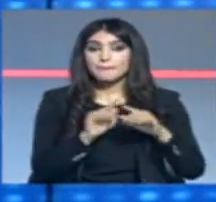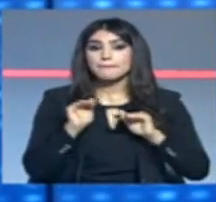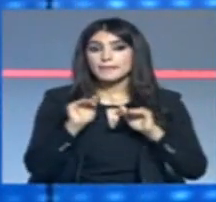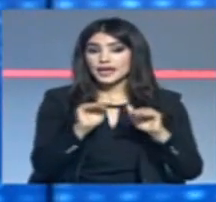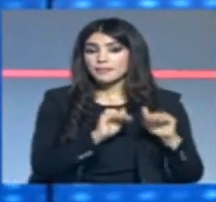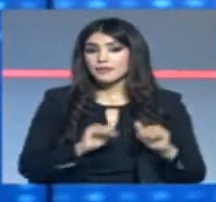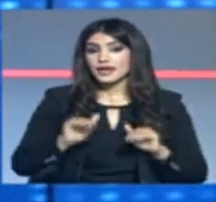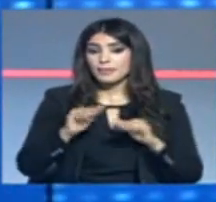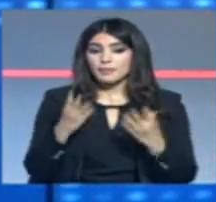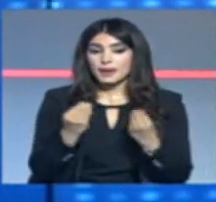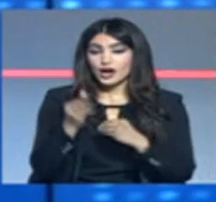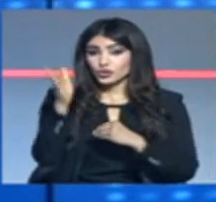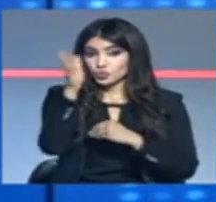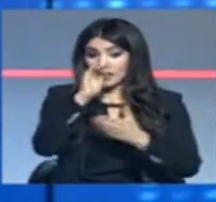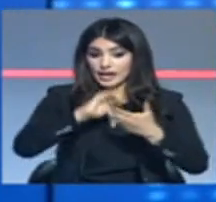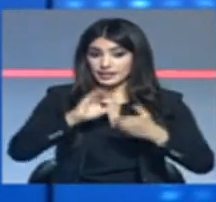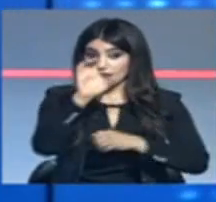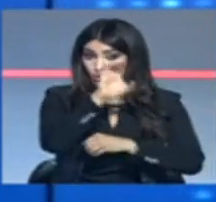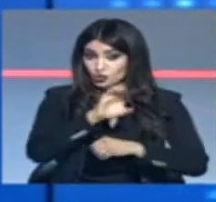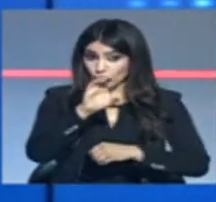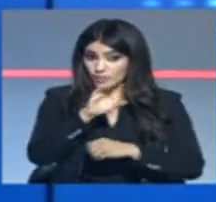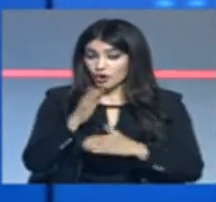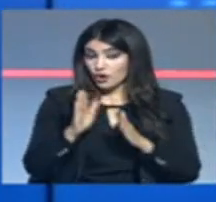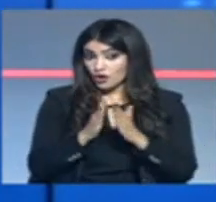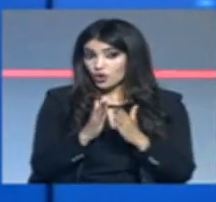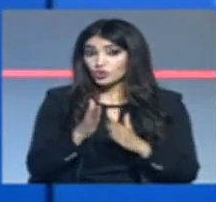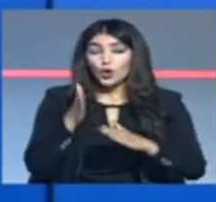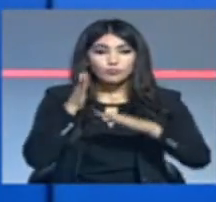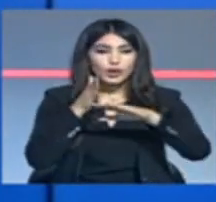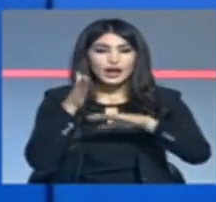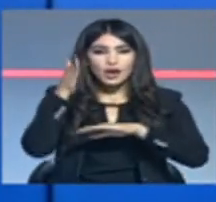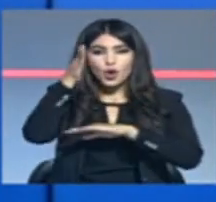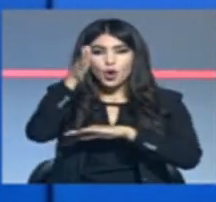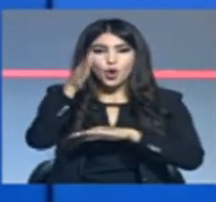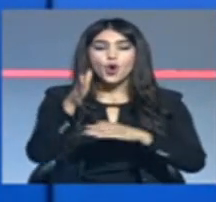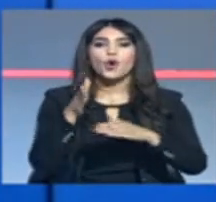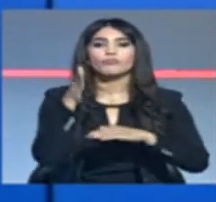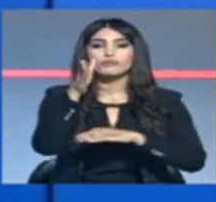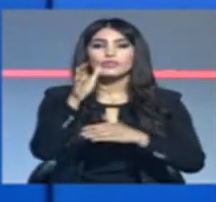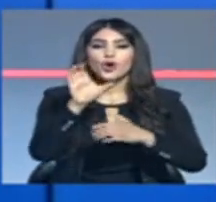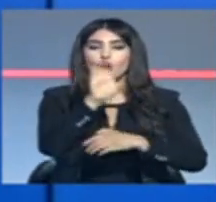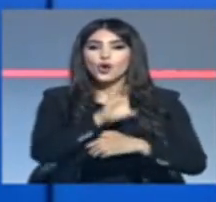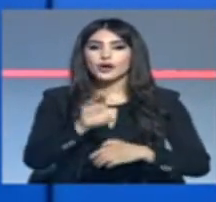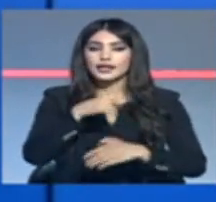مع الدول في الاتحاد الأوروبي. واليوم أفق أوروبا اللي هو يبدا